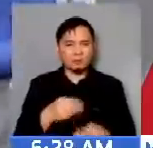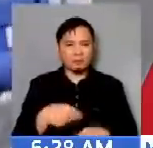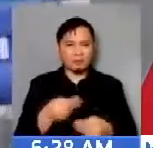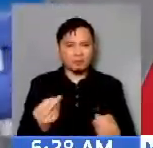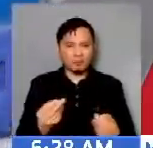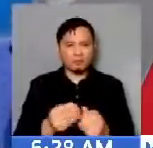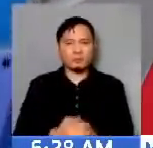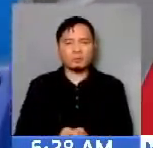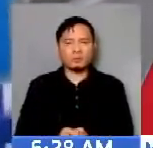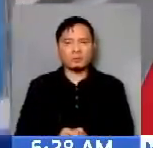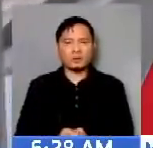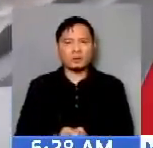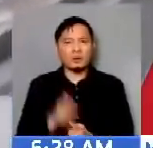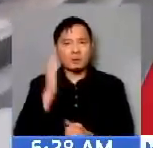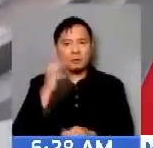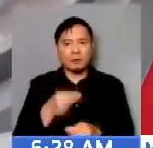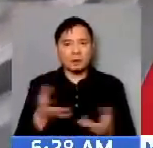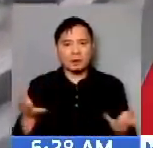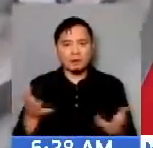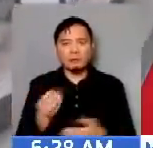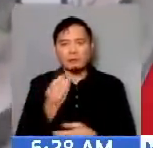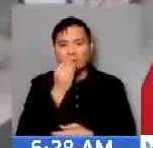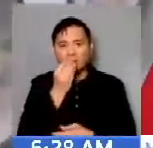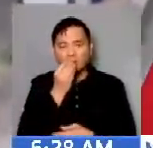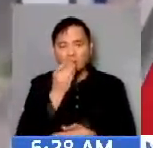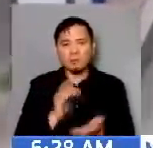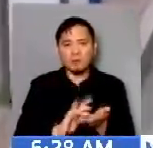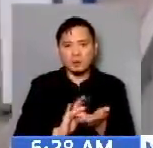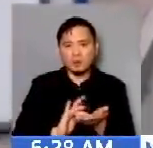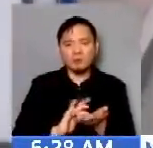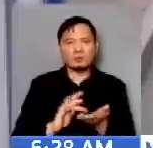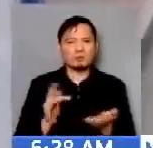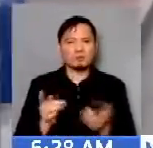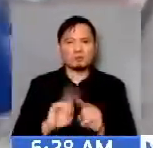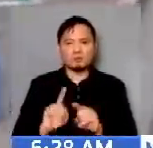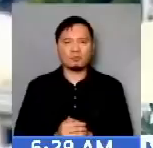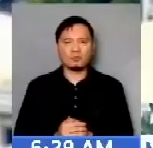ng pagkain at gamot sa mga OFW ang ating pamahalaan.